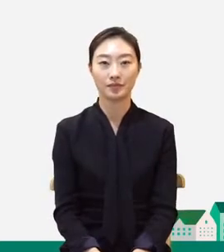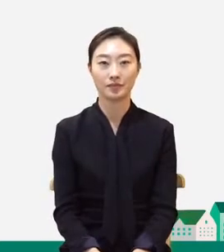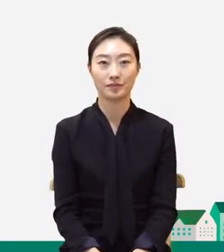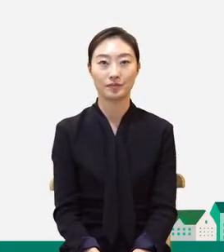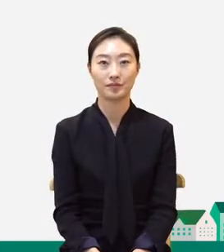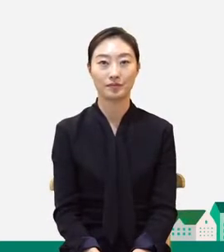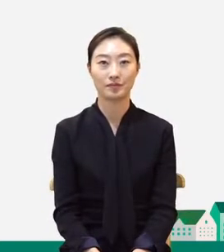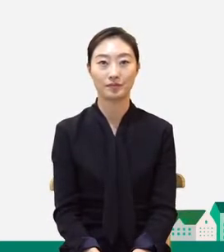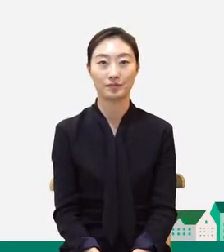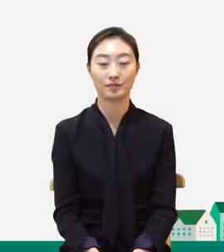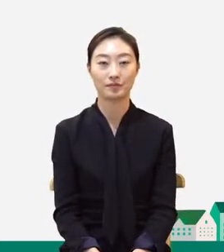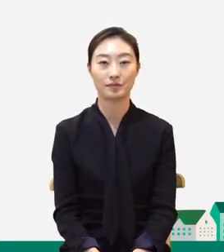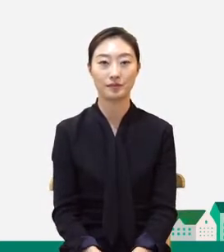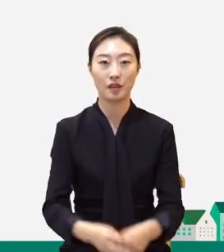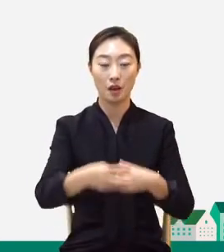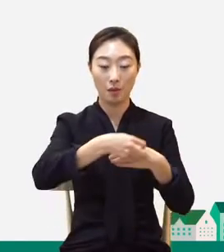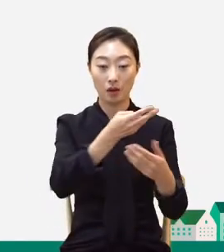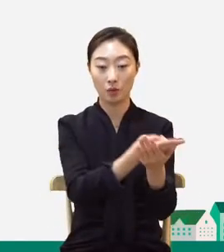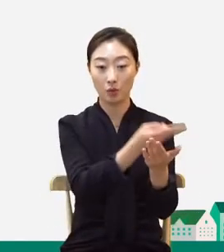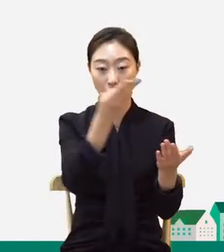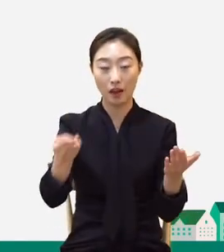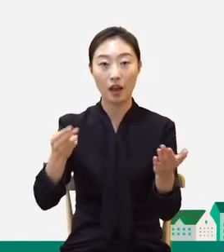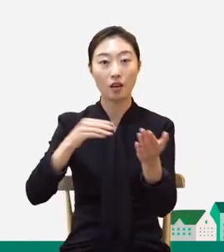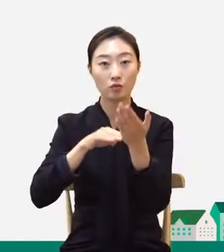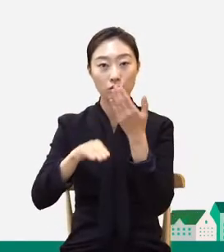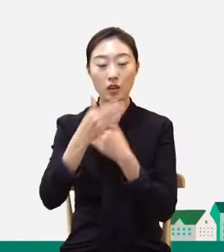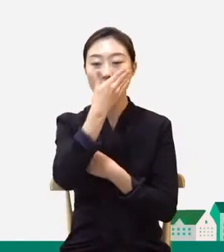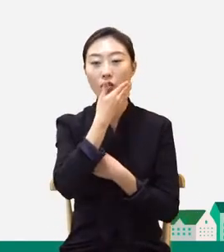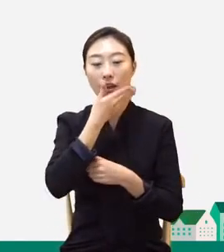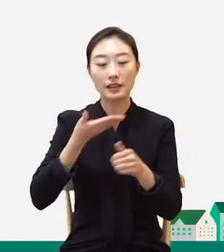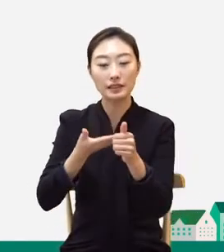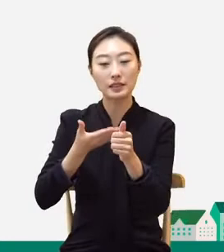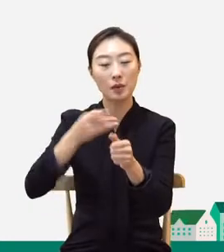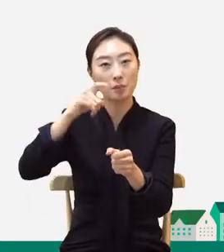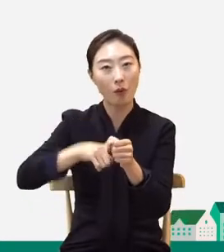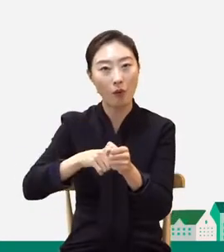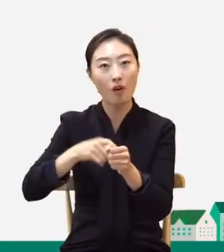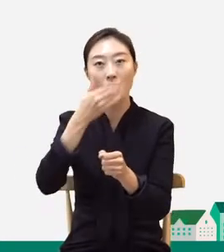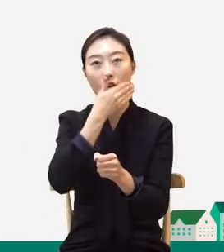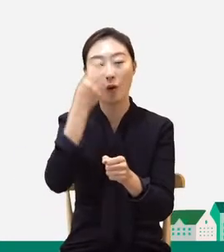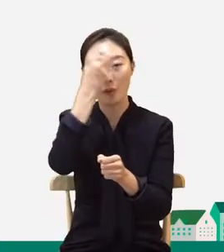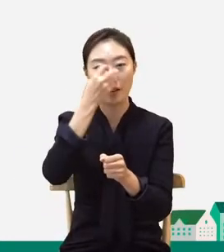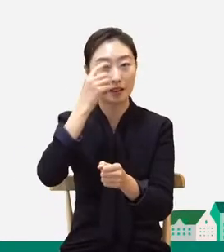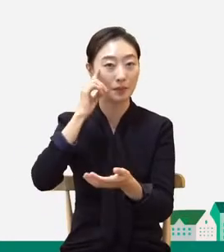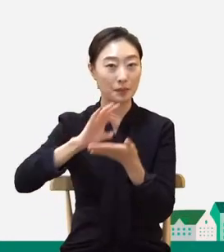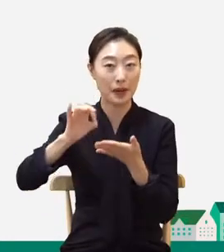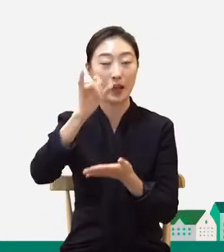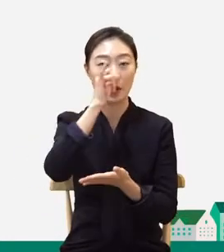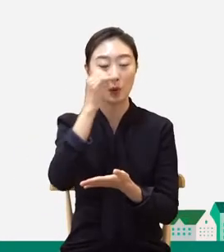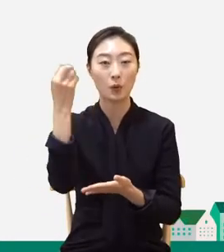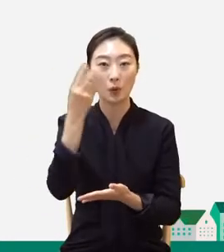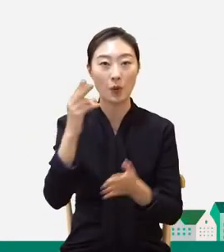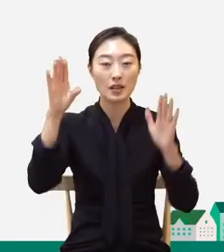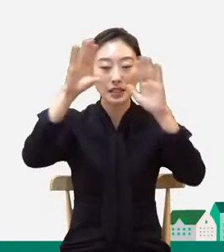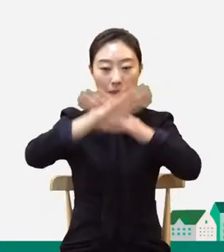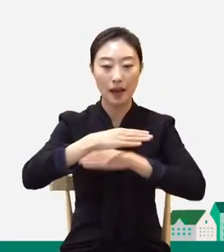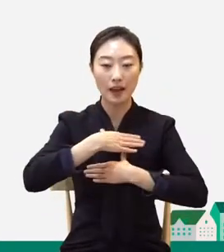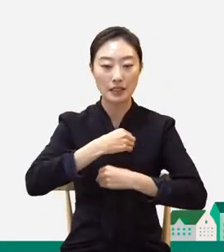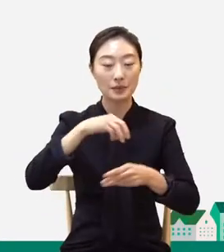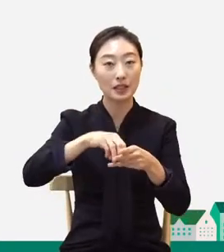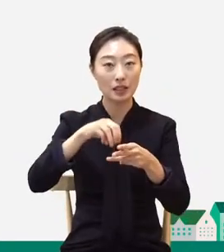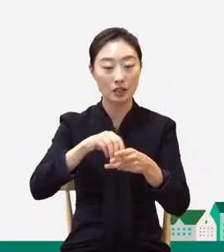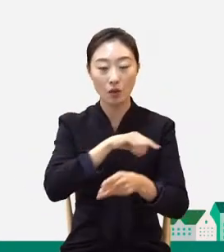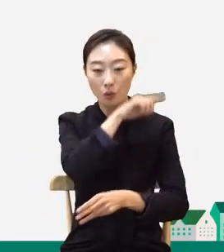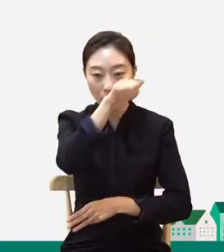병원에서 퇴원하신 분은 연하식을 제공하기 위해서 영양돌봄하고 있고요. 치매안심센터에서 건강검진하는